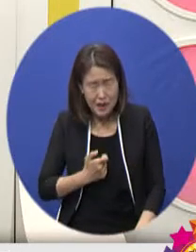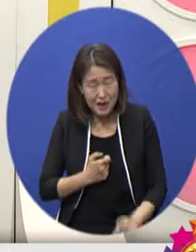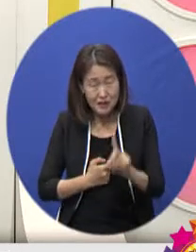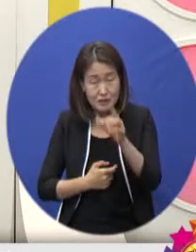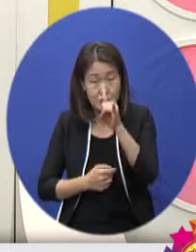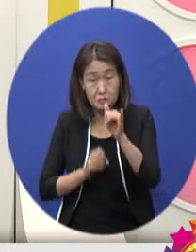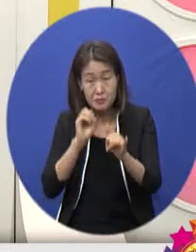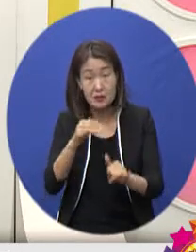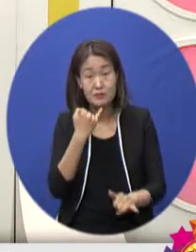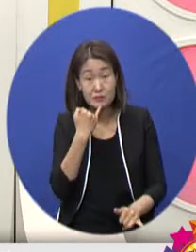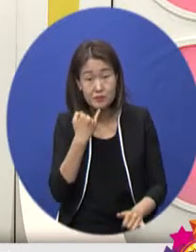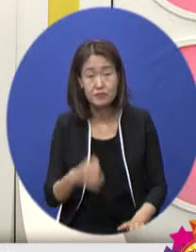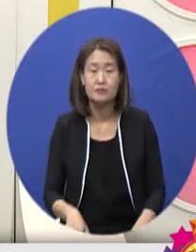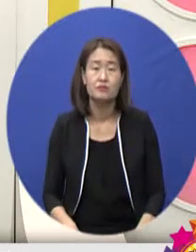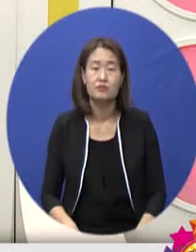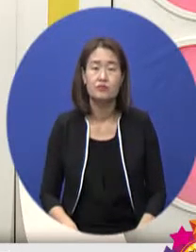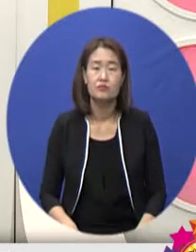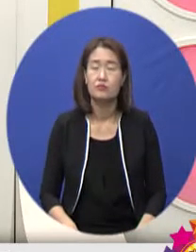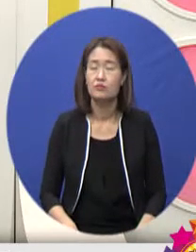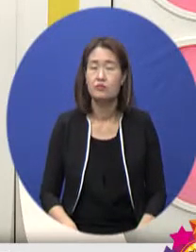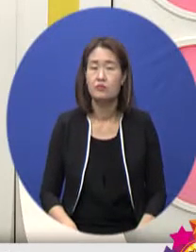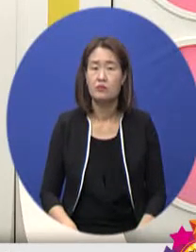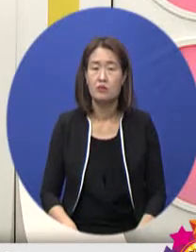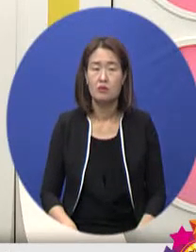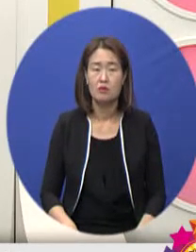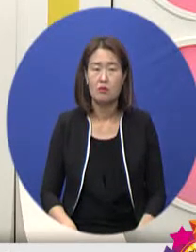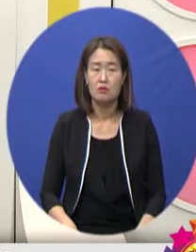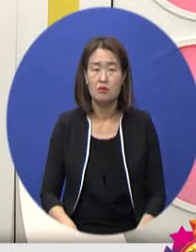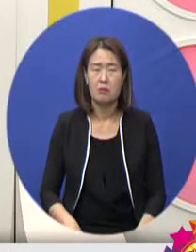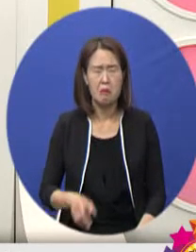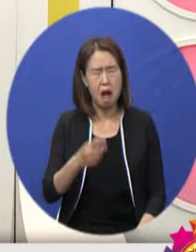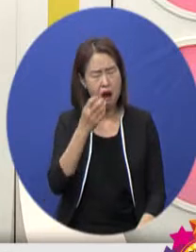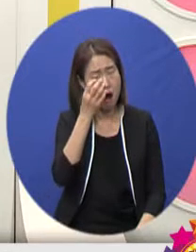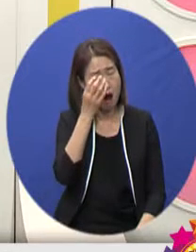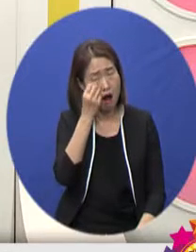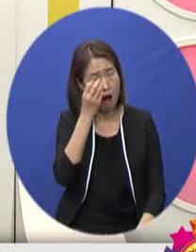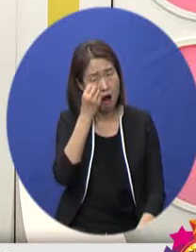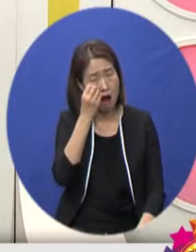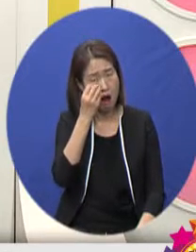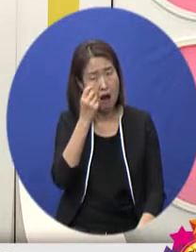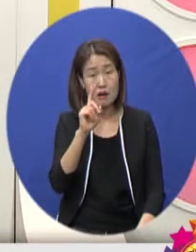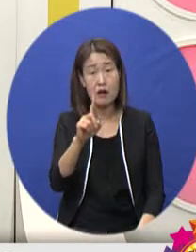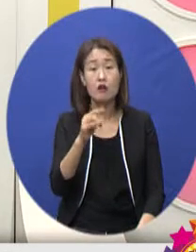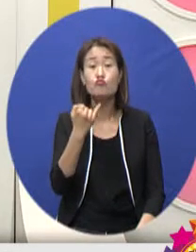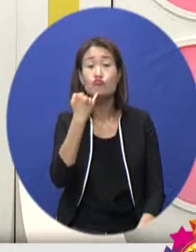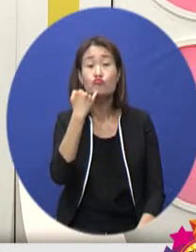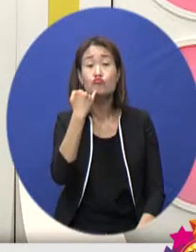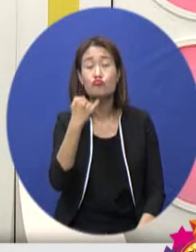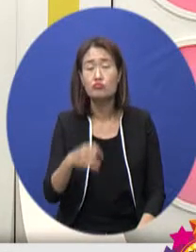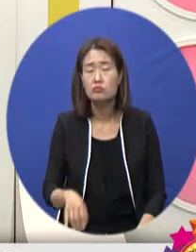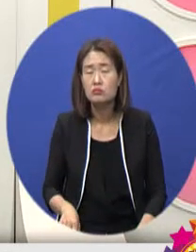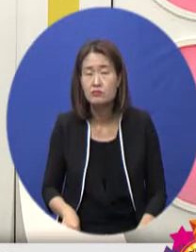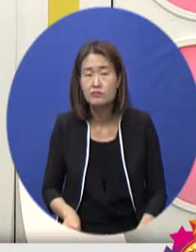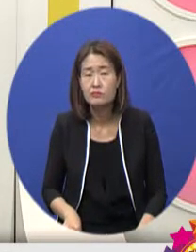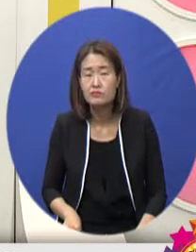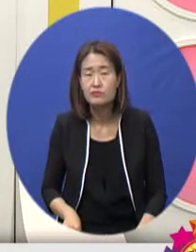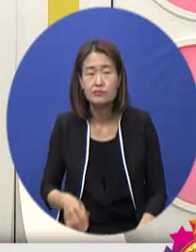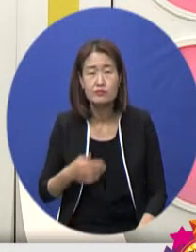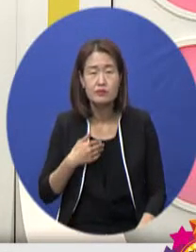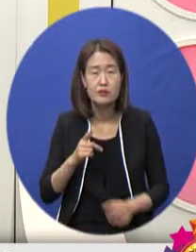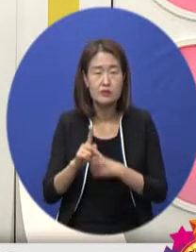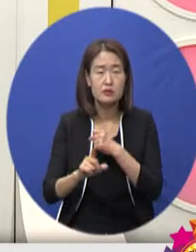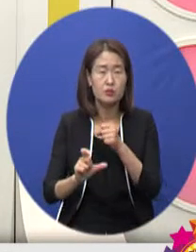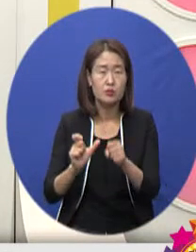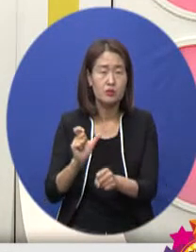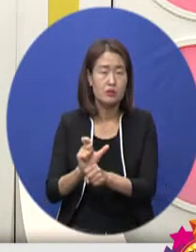말씀드릴까요? 네, 네, 아버님. 아니, 하도 좀 특이한 쪽을 해가지고요. 어, 예, 네. 말씀. 제가 한 15년